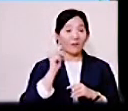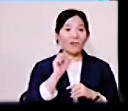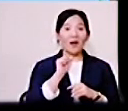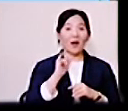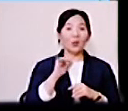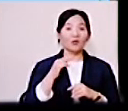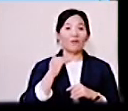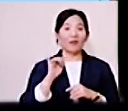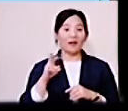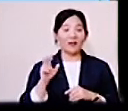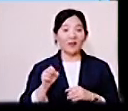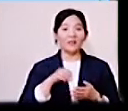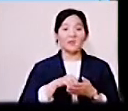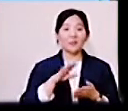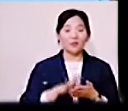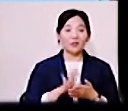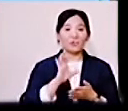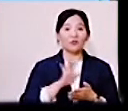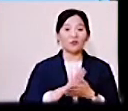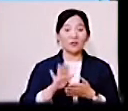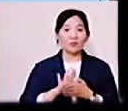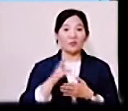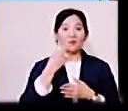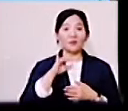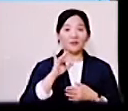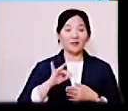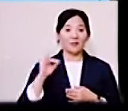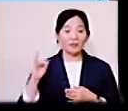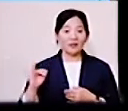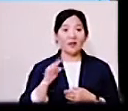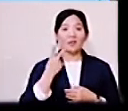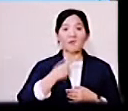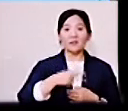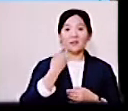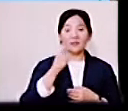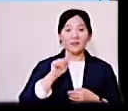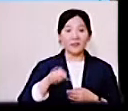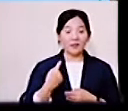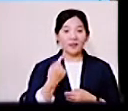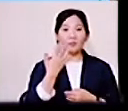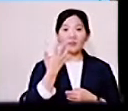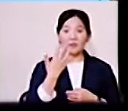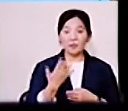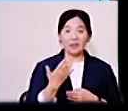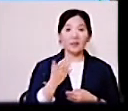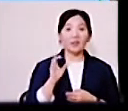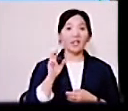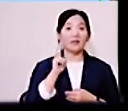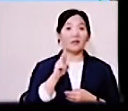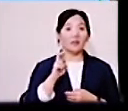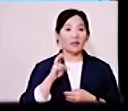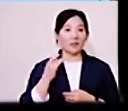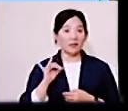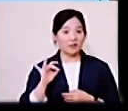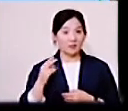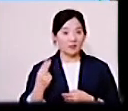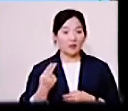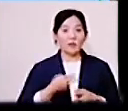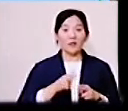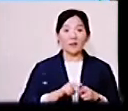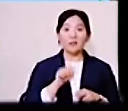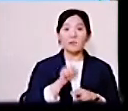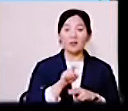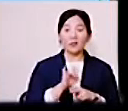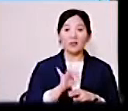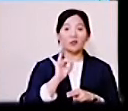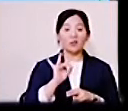аудиофайла, записанного с частотой дискретизации 22,5 0,005 кГц. Эта задача